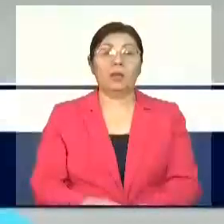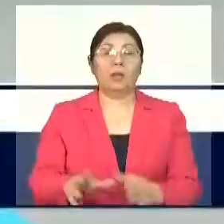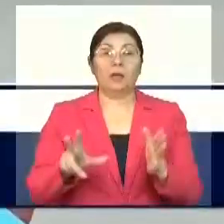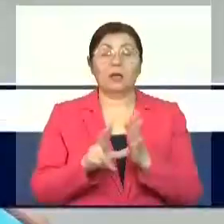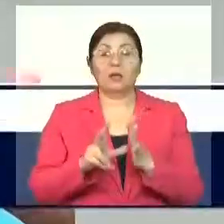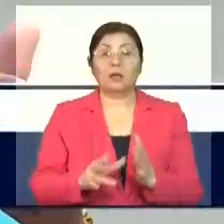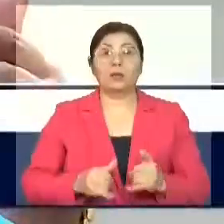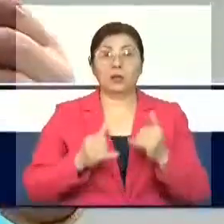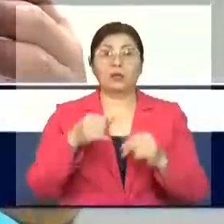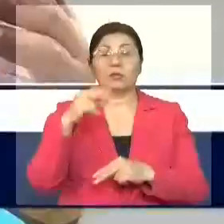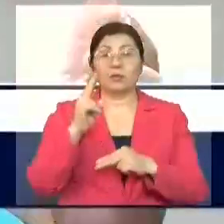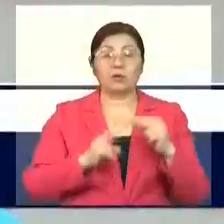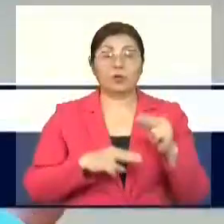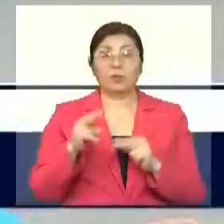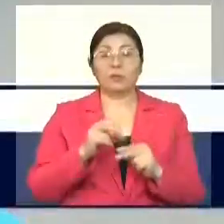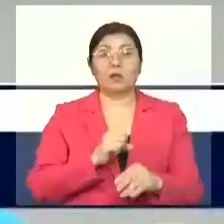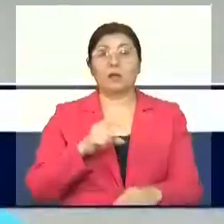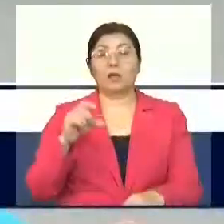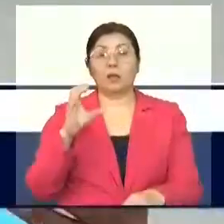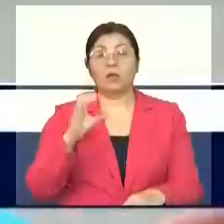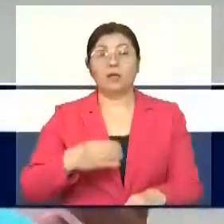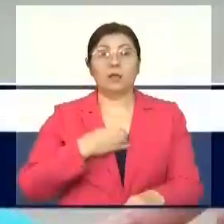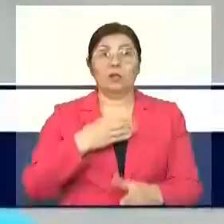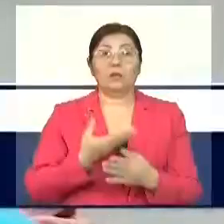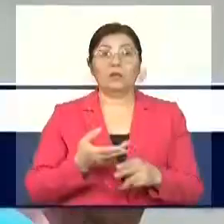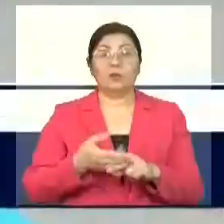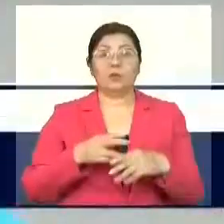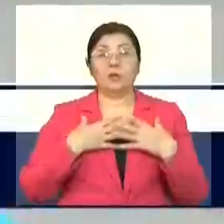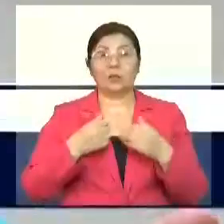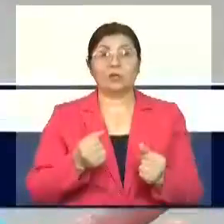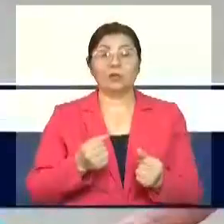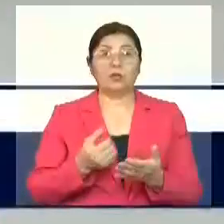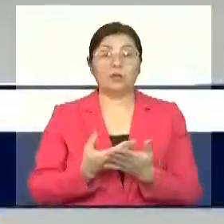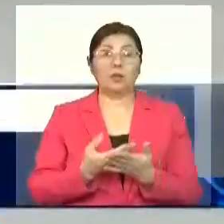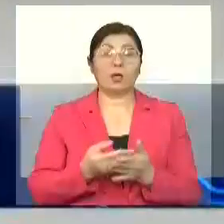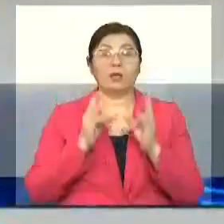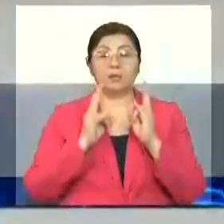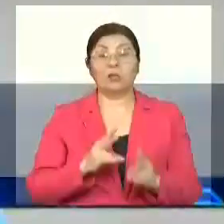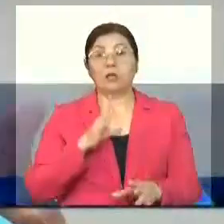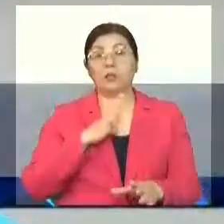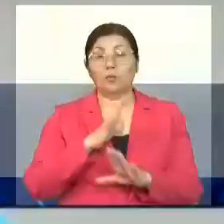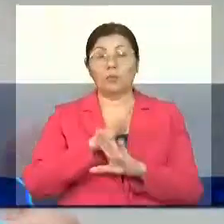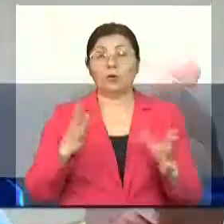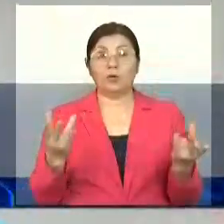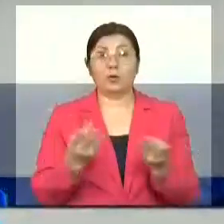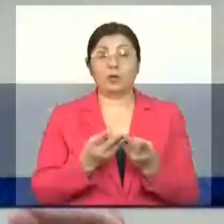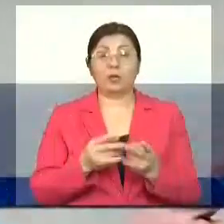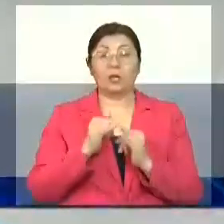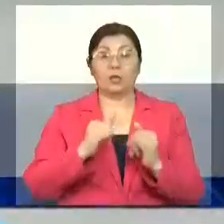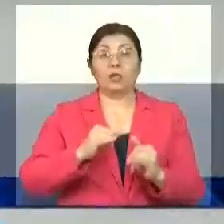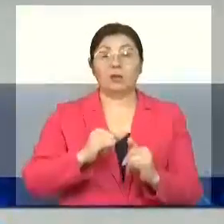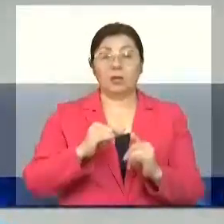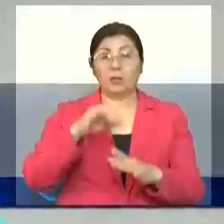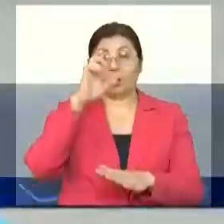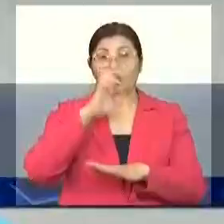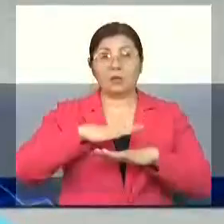үшін станция құрылысы маңызды, бірақ оның ел игілігінен бөлек денсаулығына әсер болмау керек деп ойлаймын. Дамыған елдердің тәжірибесі Қазақстан